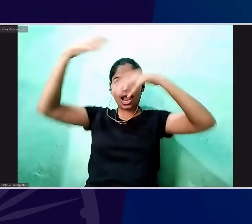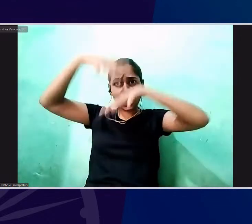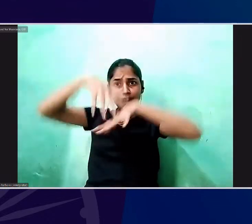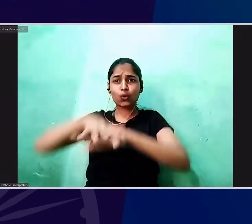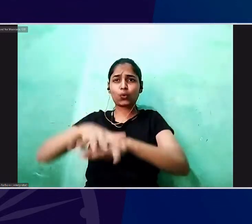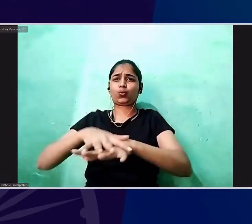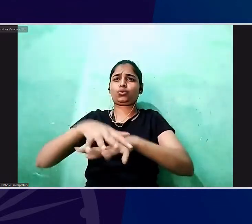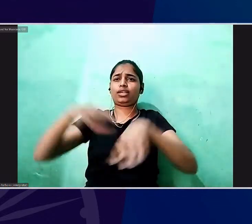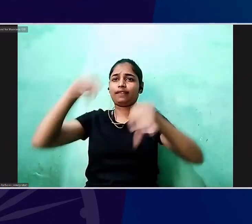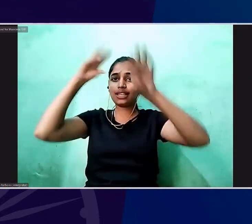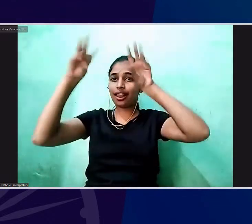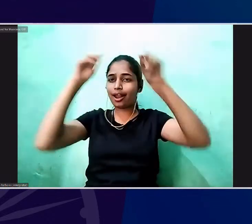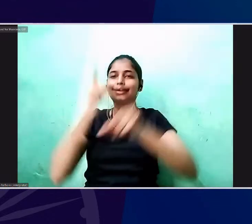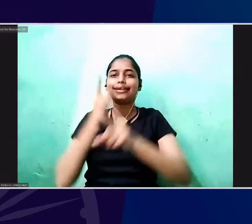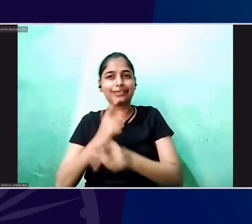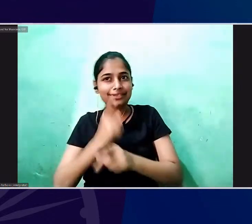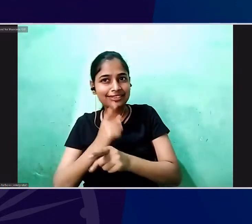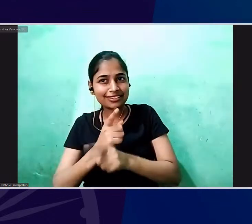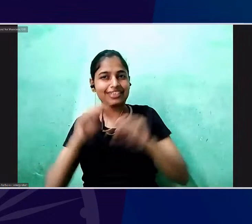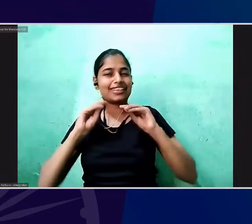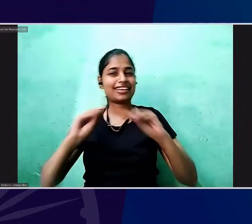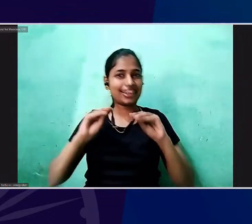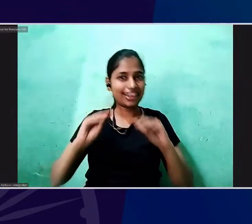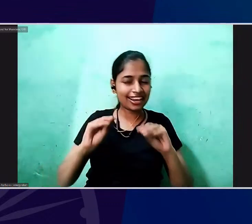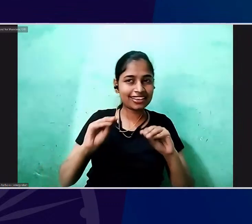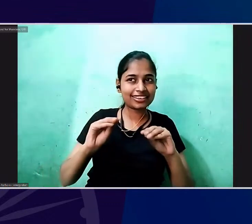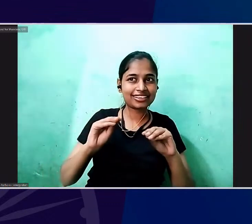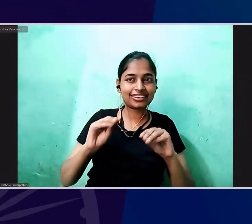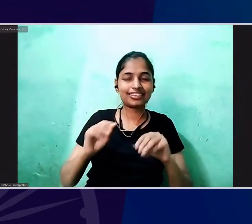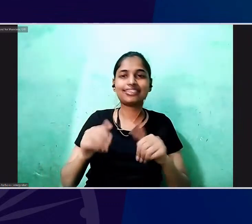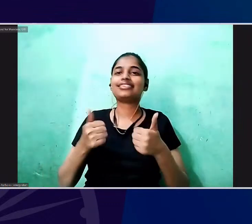आप ज़रूर जुड़े रहिए eVidya चैनल से, देखते रहिए हमारा